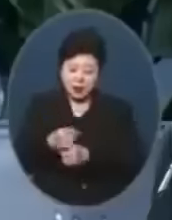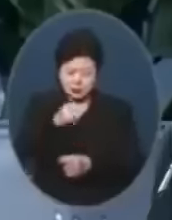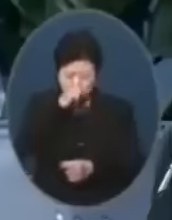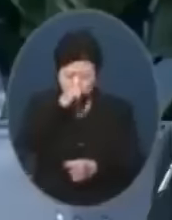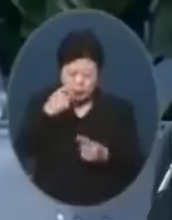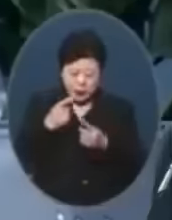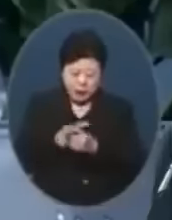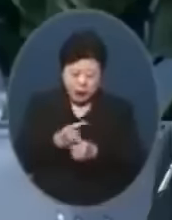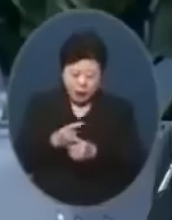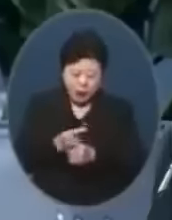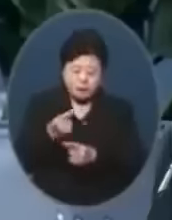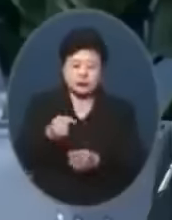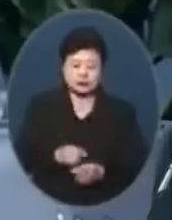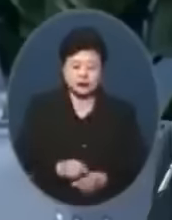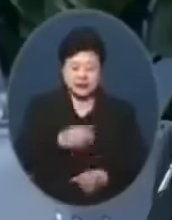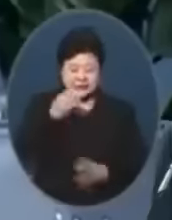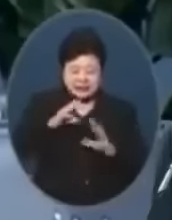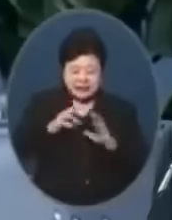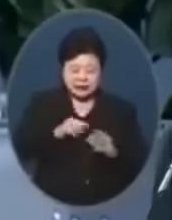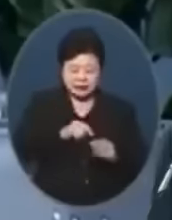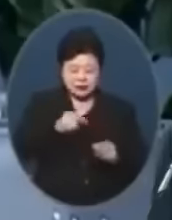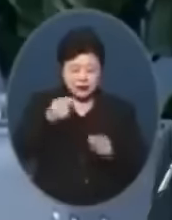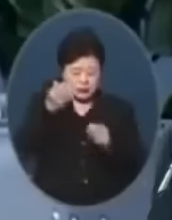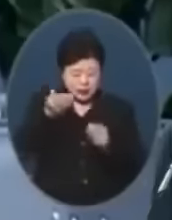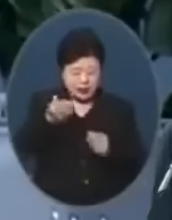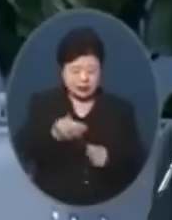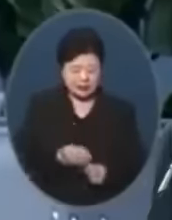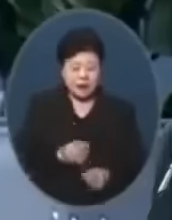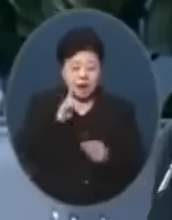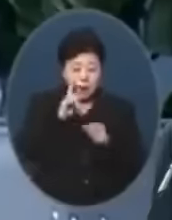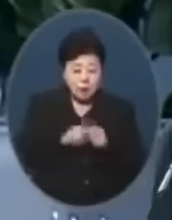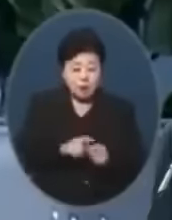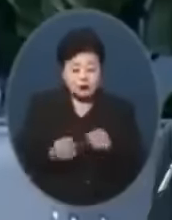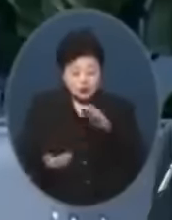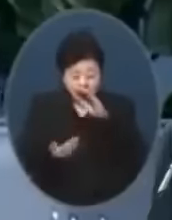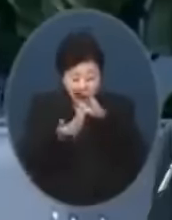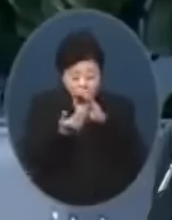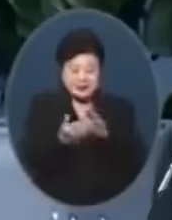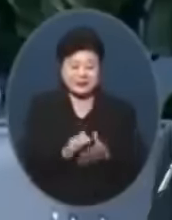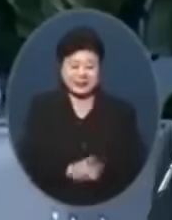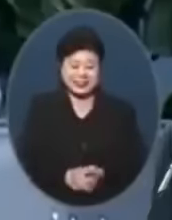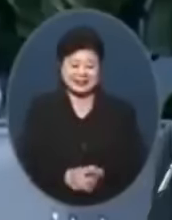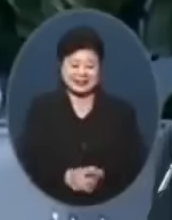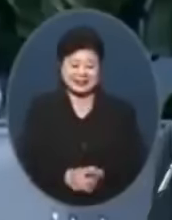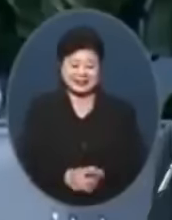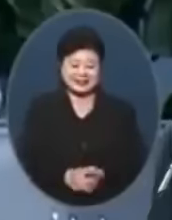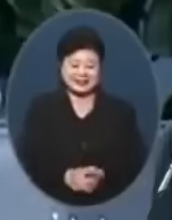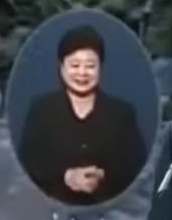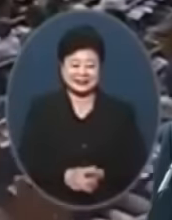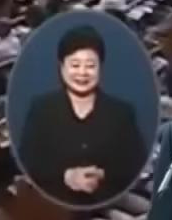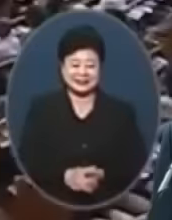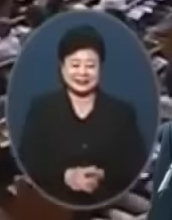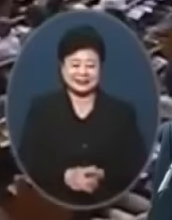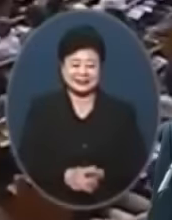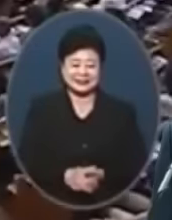또 장차 이스라엘 백성을 향하신 하나님의 목적을 이루셨던 것입니다.